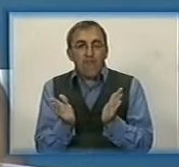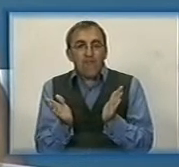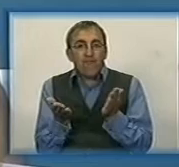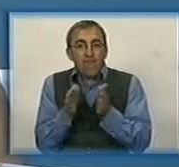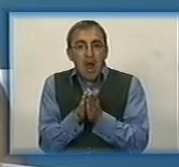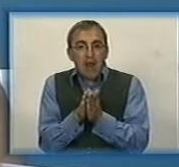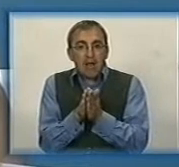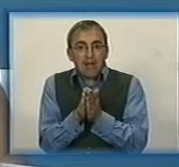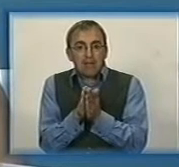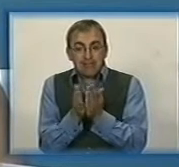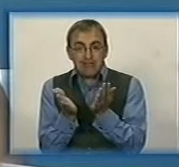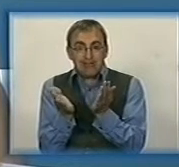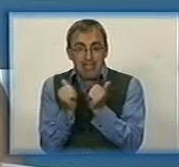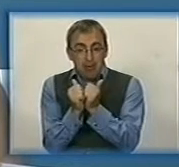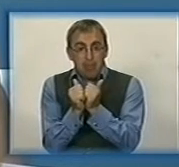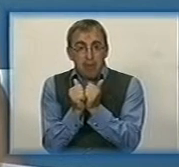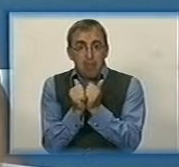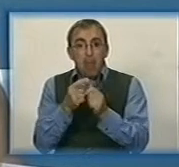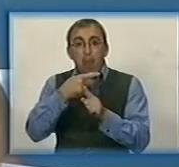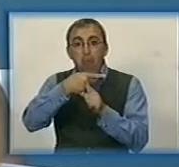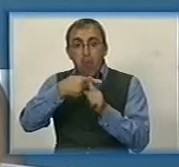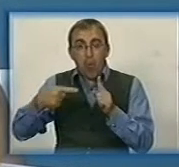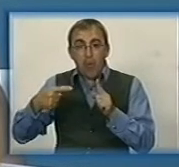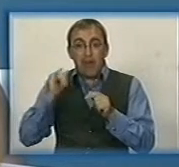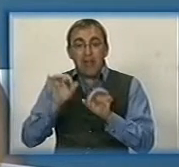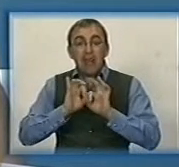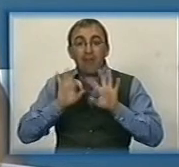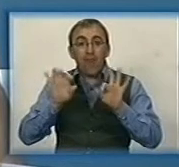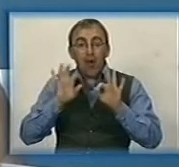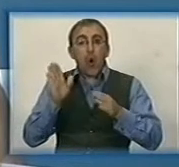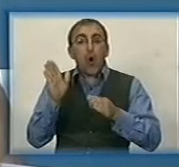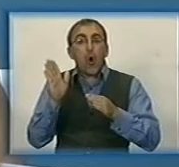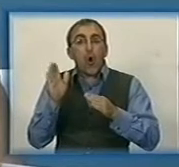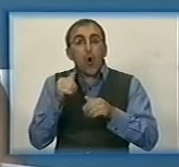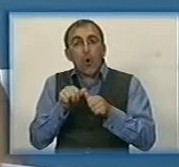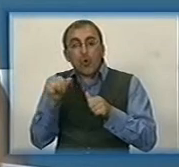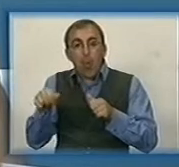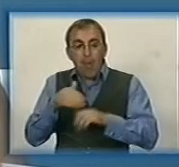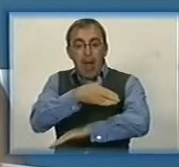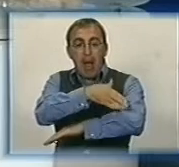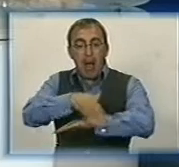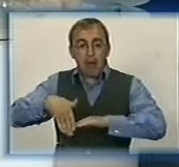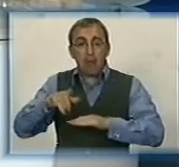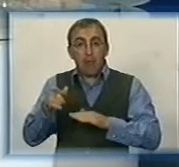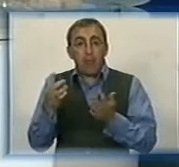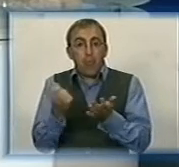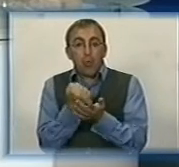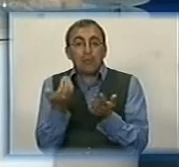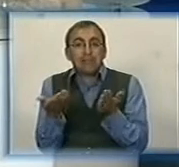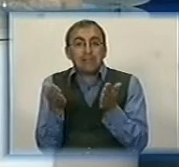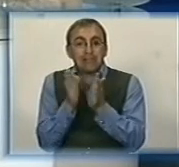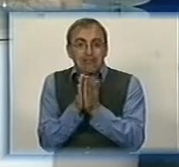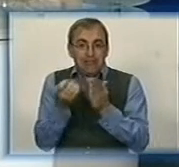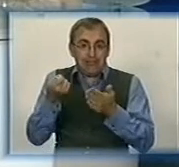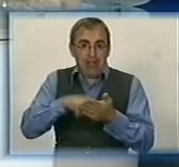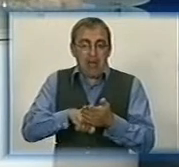есть сгибается лист пополам, и информация вся, кроме адреса, она получается закрытая. Адрес нужен